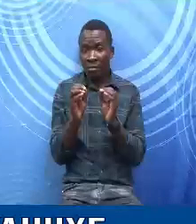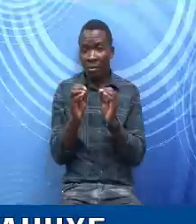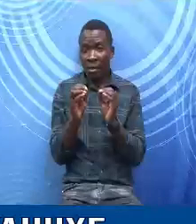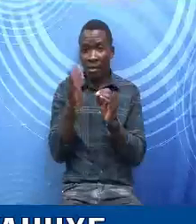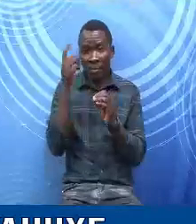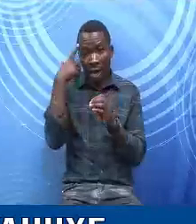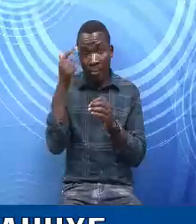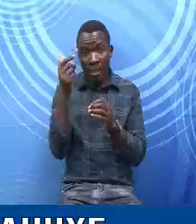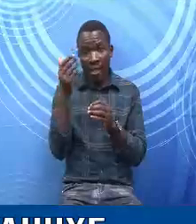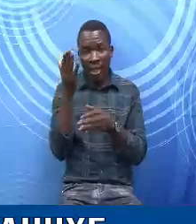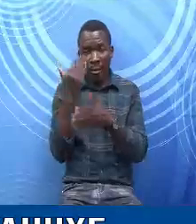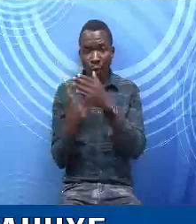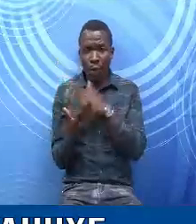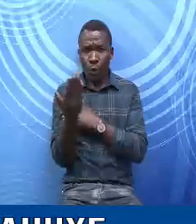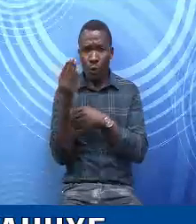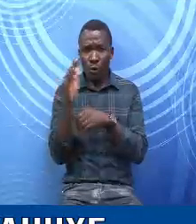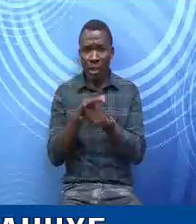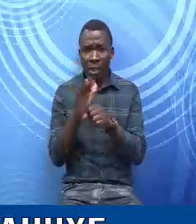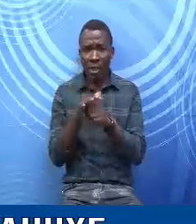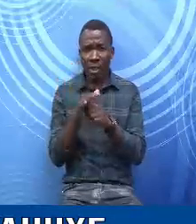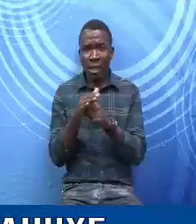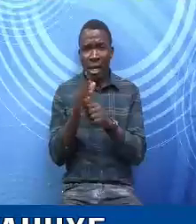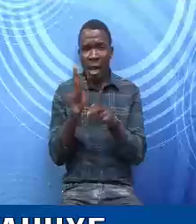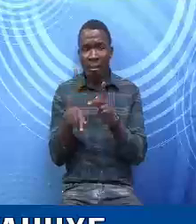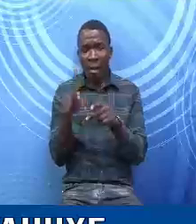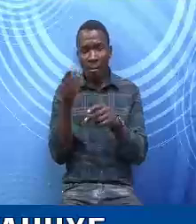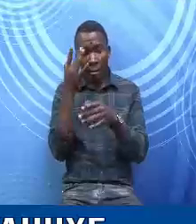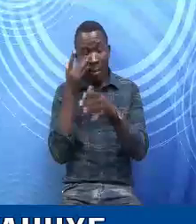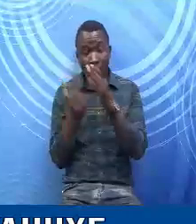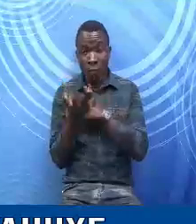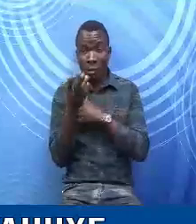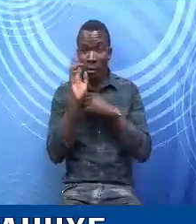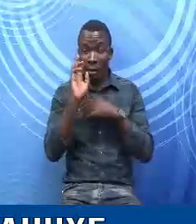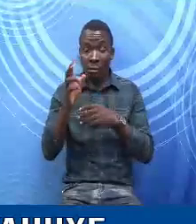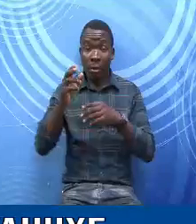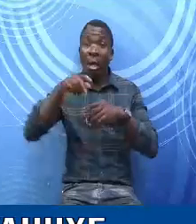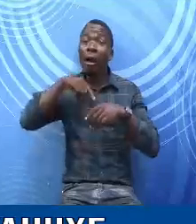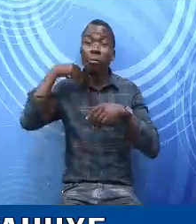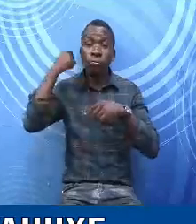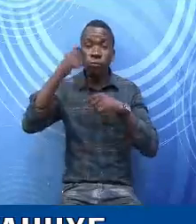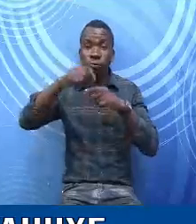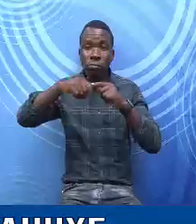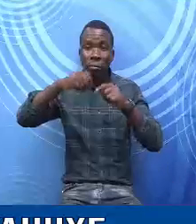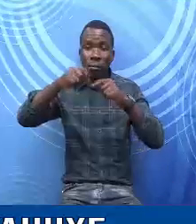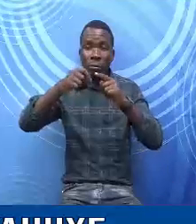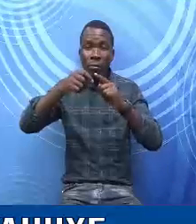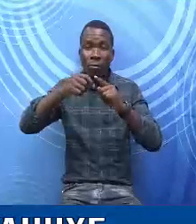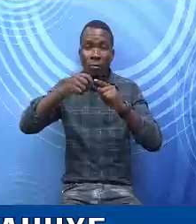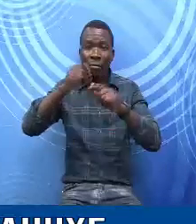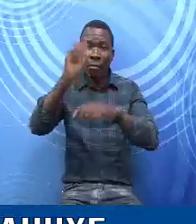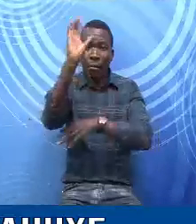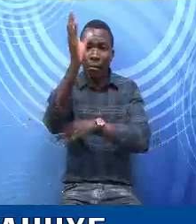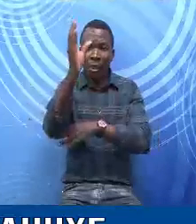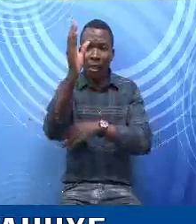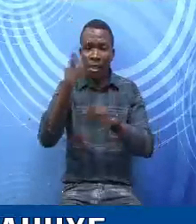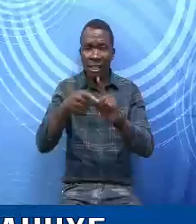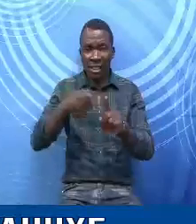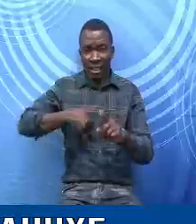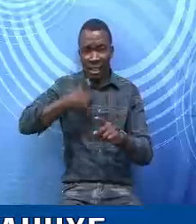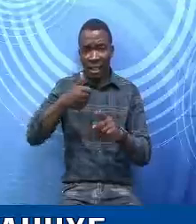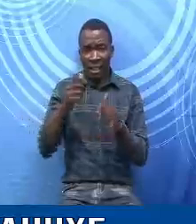Yamenyekanye mu rukerera bamaze kubyuka basanze yimanitse kuri ntakababaro nyine se y'umuntu yivana muri iyi si, kandi Imana